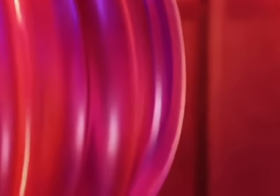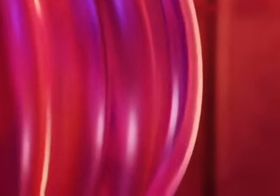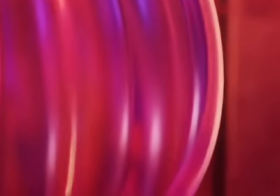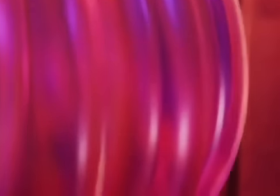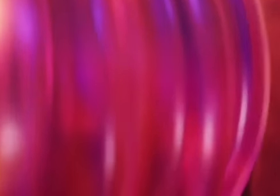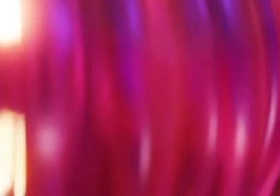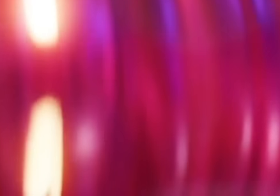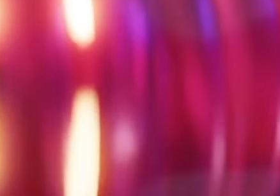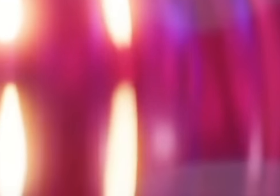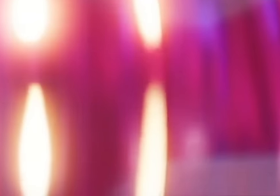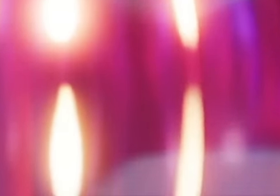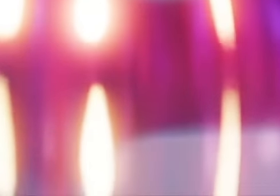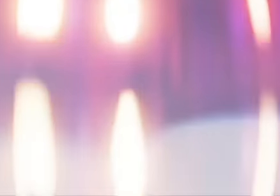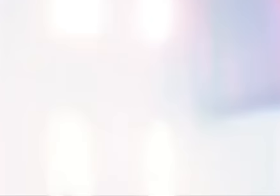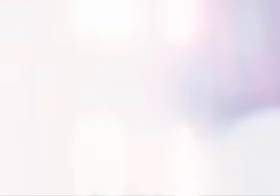tak